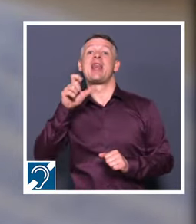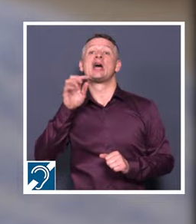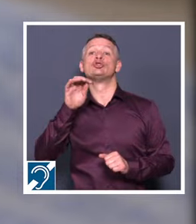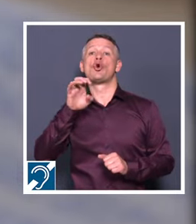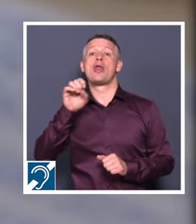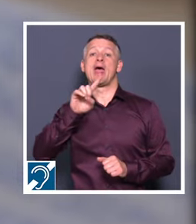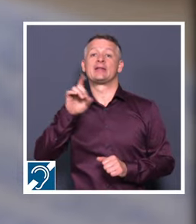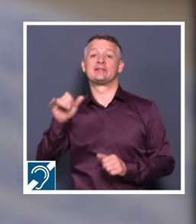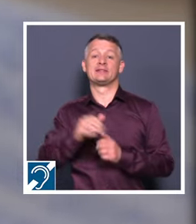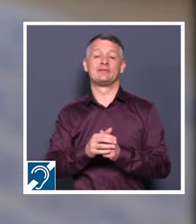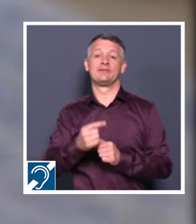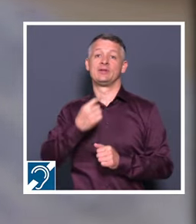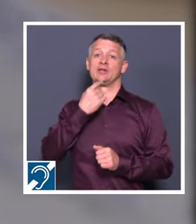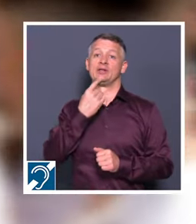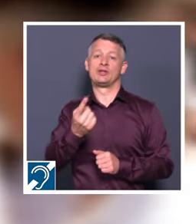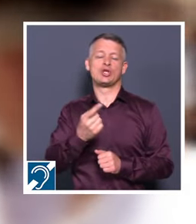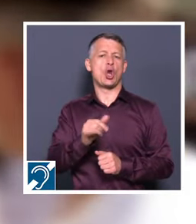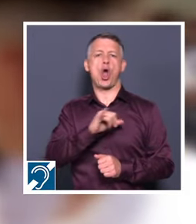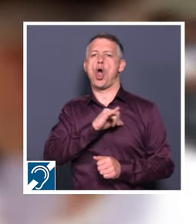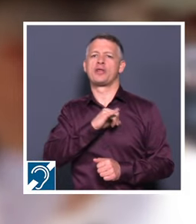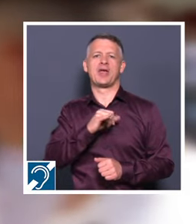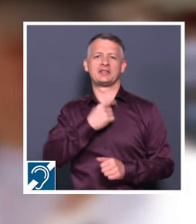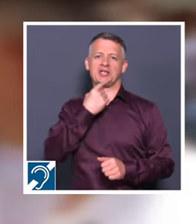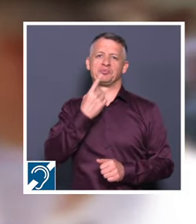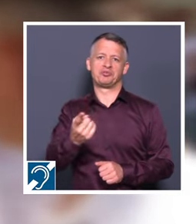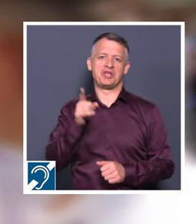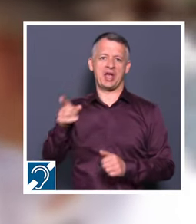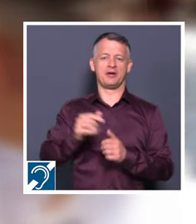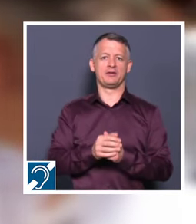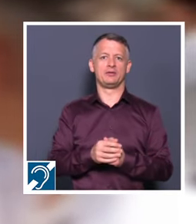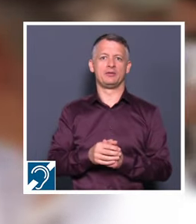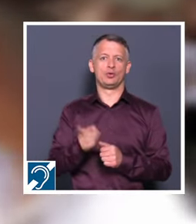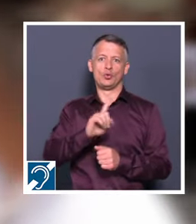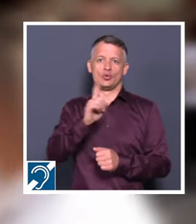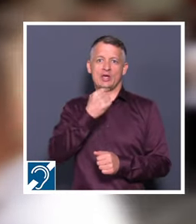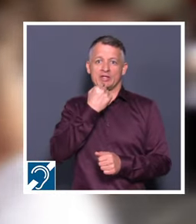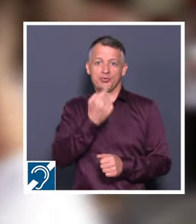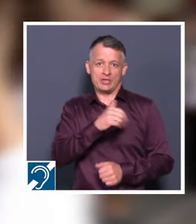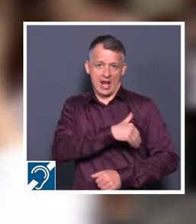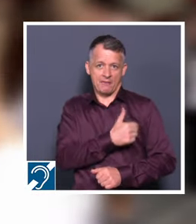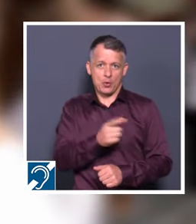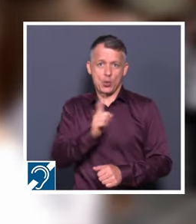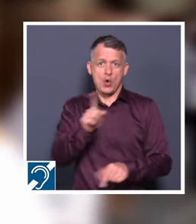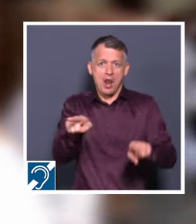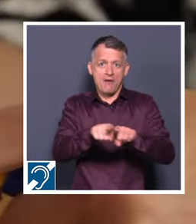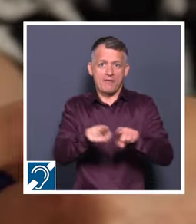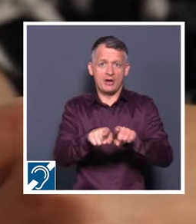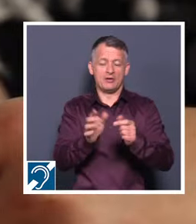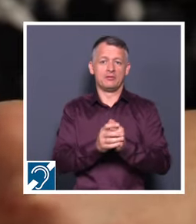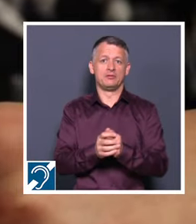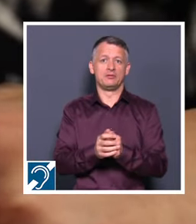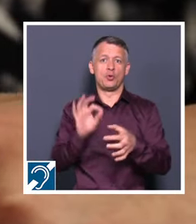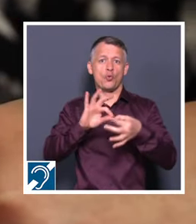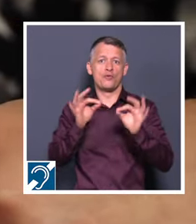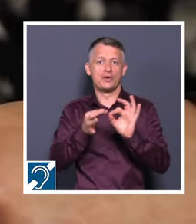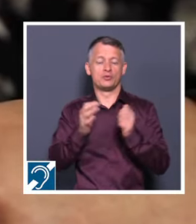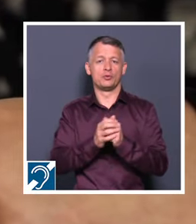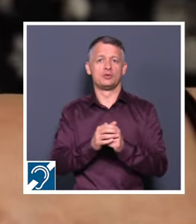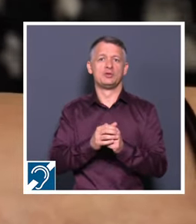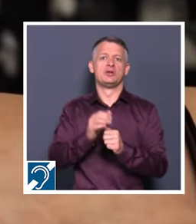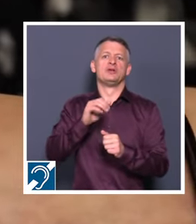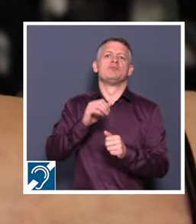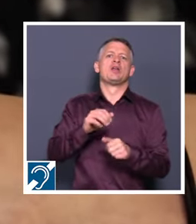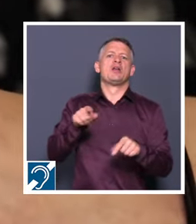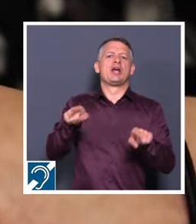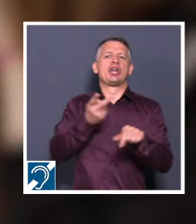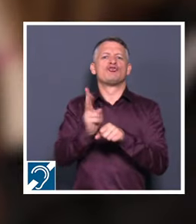Și a spus că relaționează, reacționează. Și am spus, da, dar nu sinonime. Și atât și a fost să continuăm mai departe. Greșeli care și pe care,